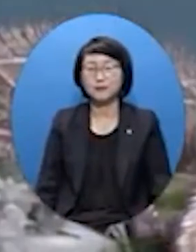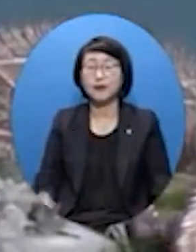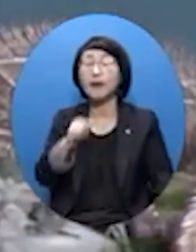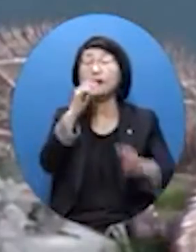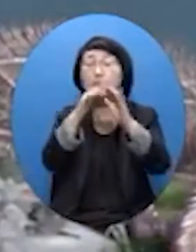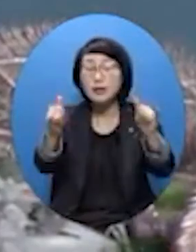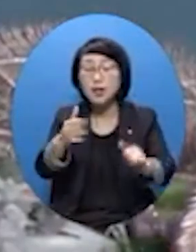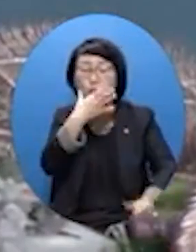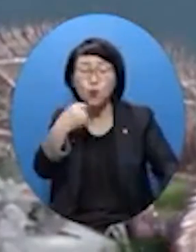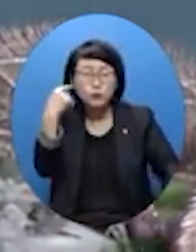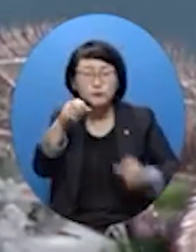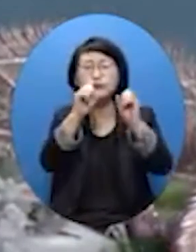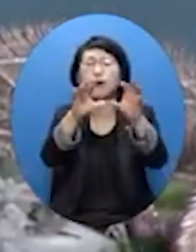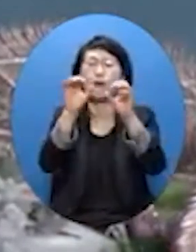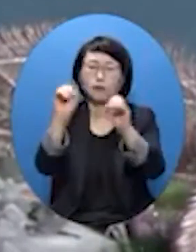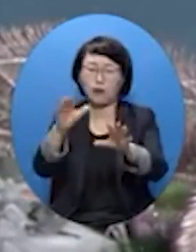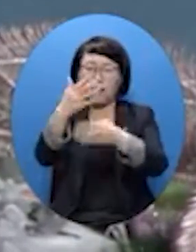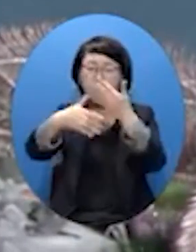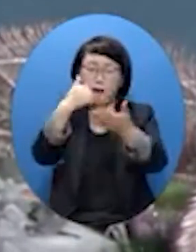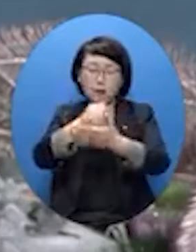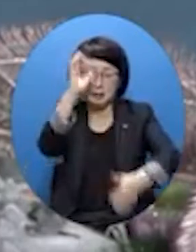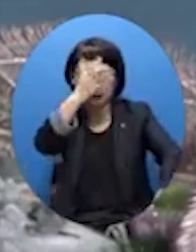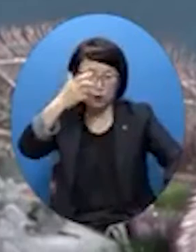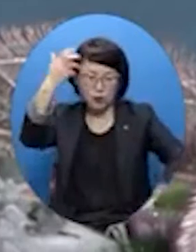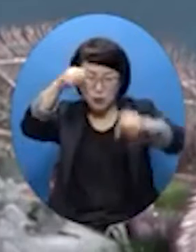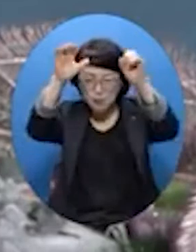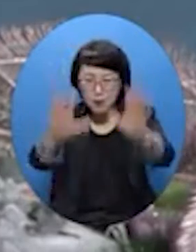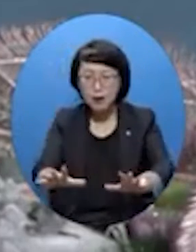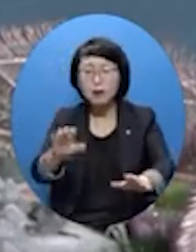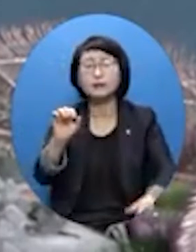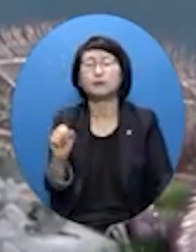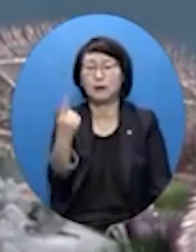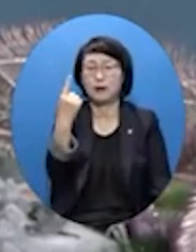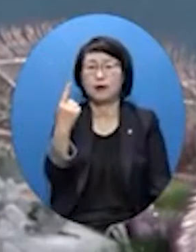가난한 자에게 복음을 전하시는데 하나님의 성령의 마음으로 말미암아